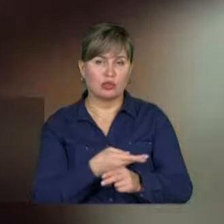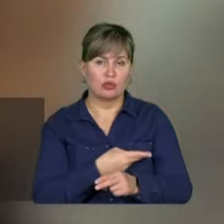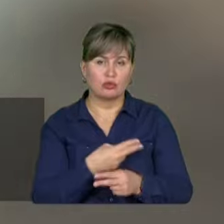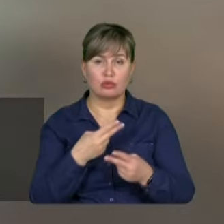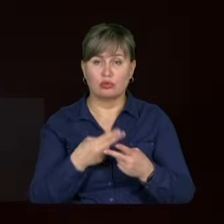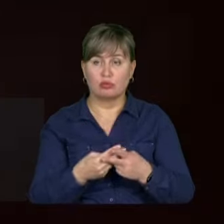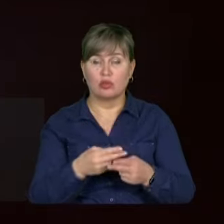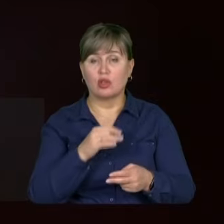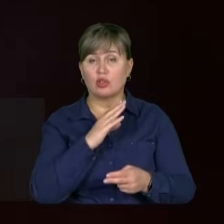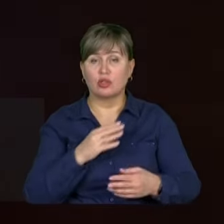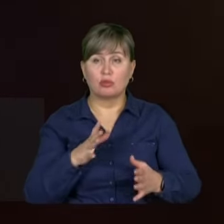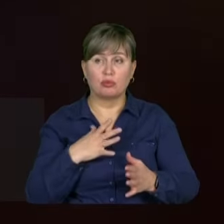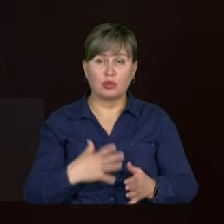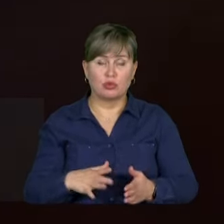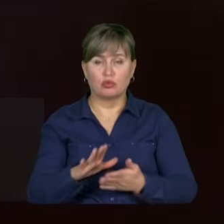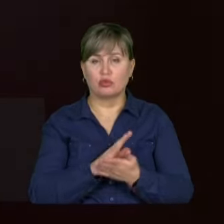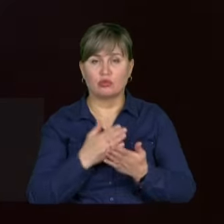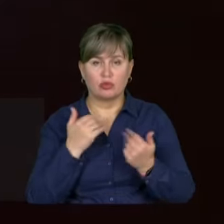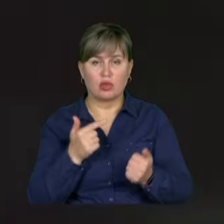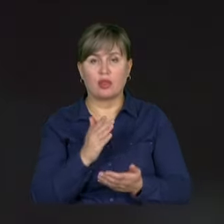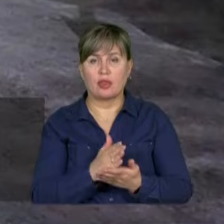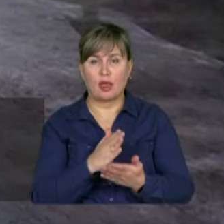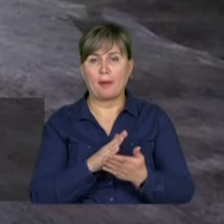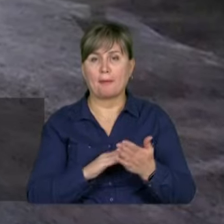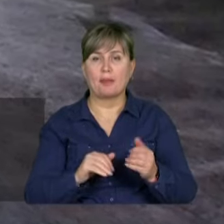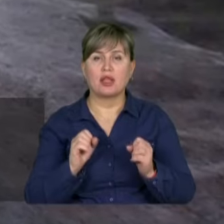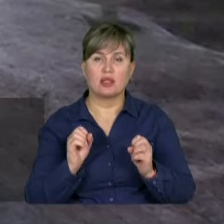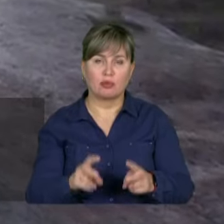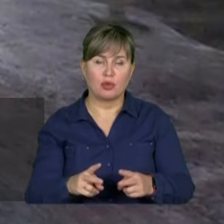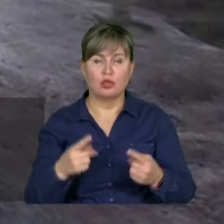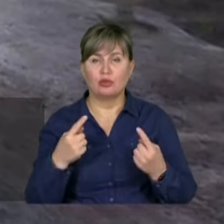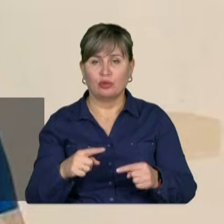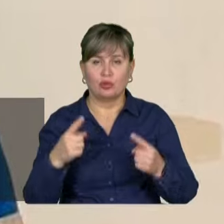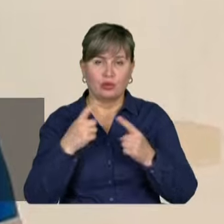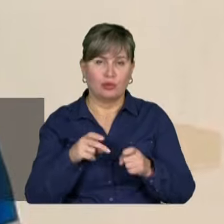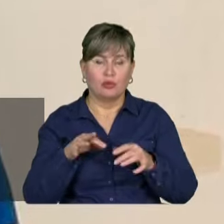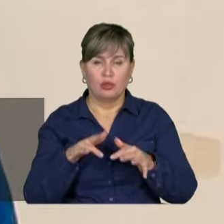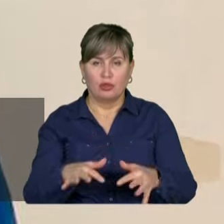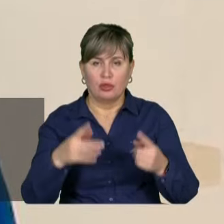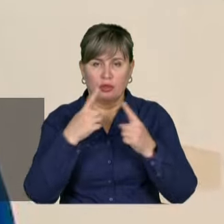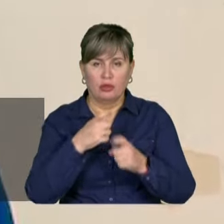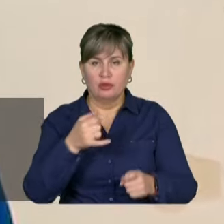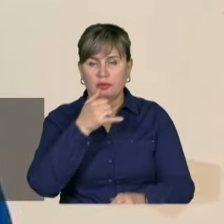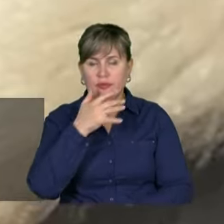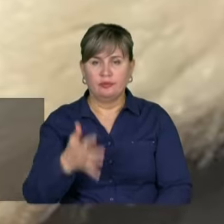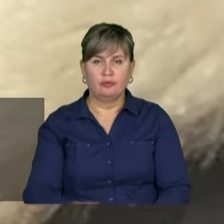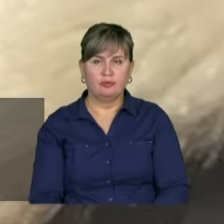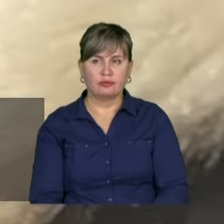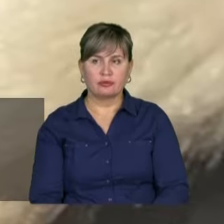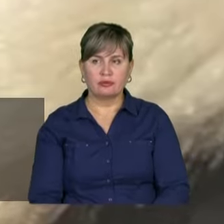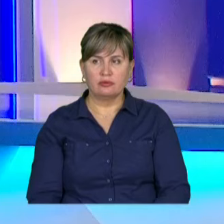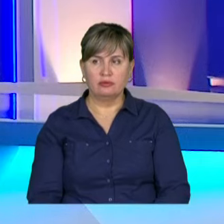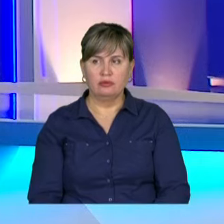Жизни потерпевшего ничего не угрожает, он находится в безопасности. Другие сведения по делу не разглашаются.